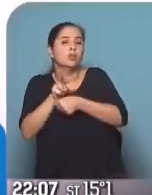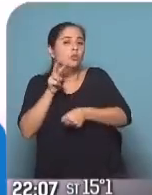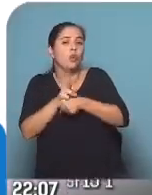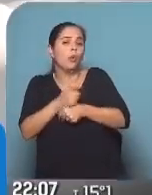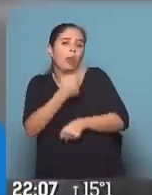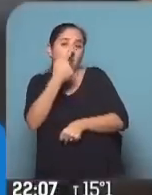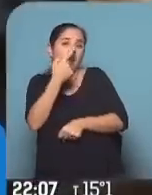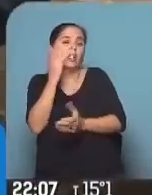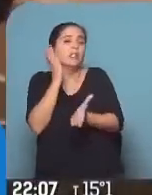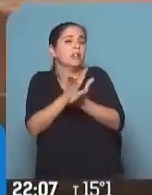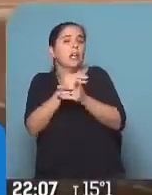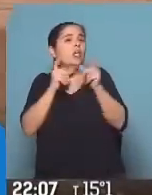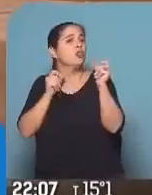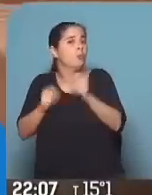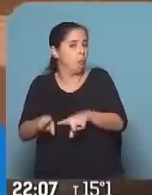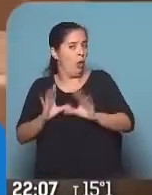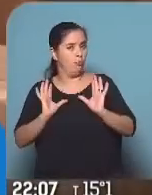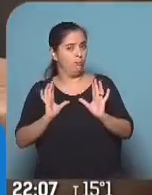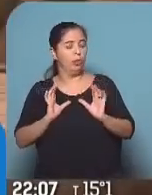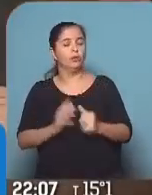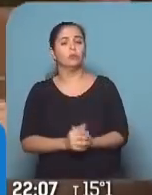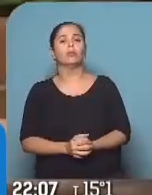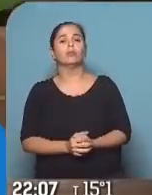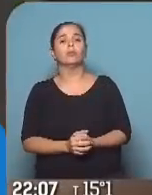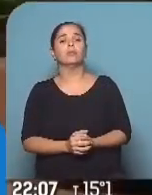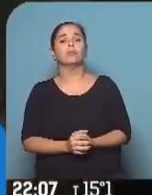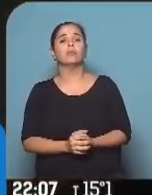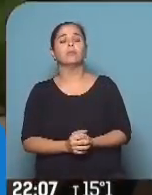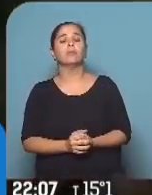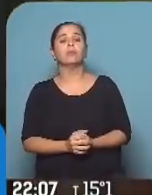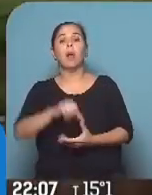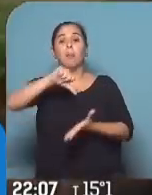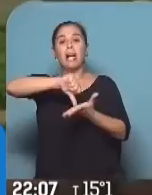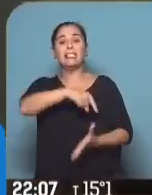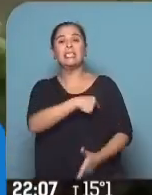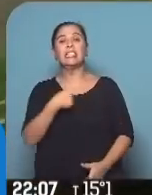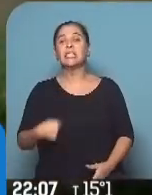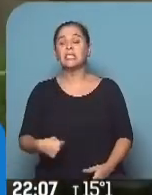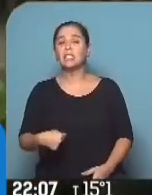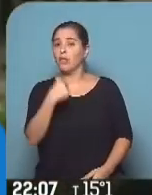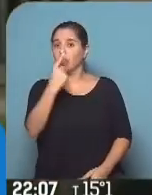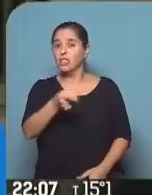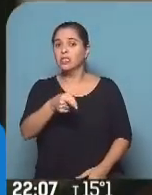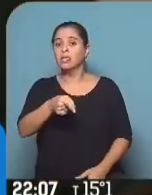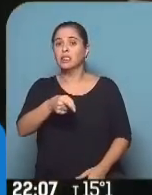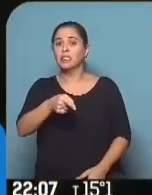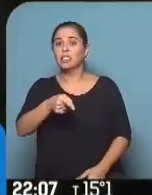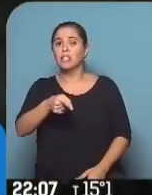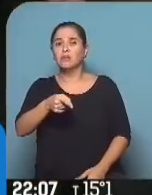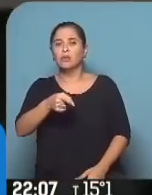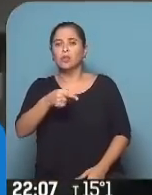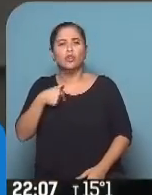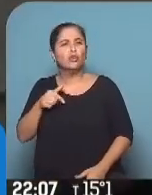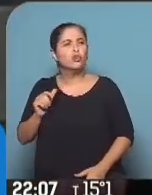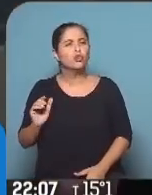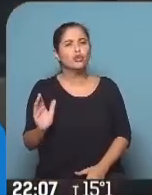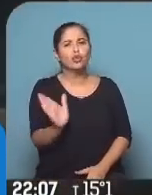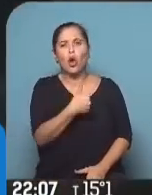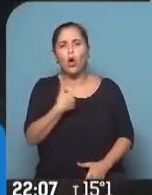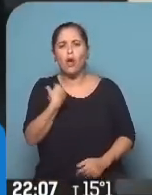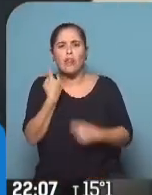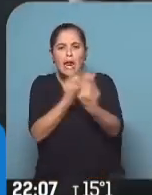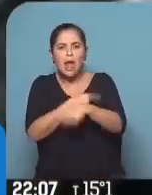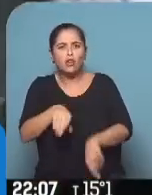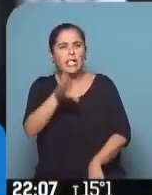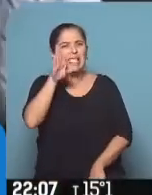权益。 La posición china es que es imposible resolver toda la miriada de cuestiones planteadas por Estados